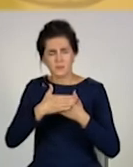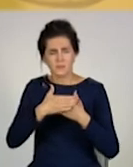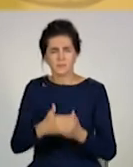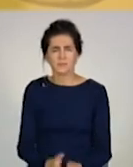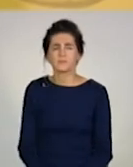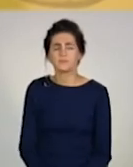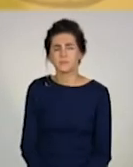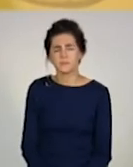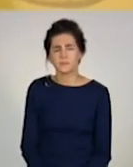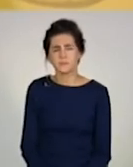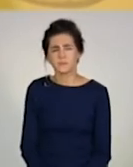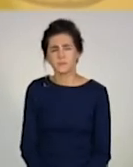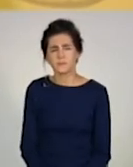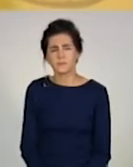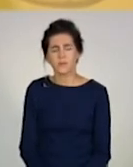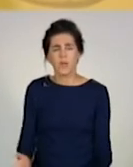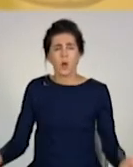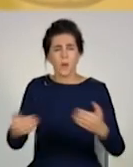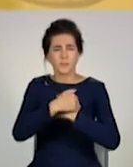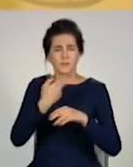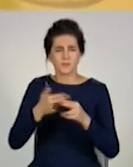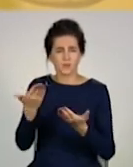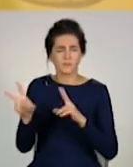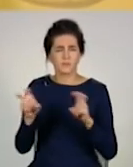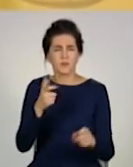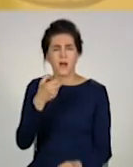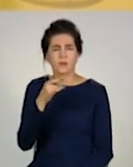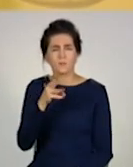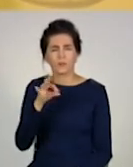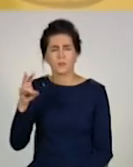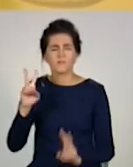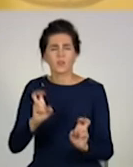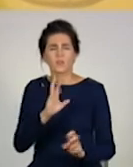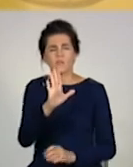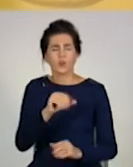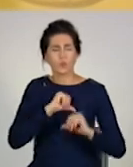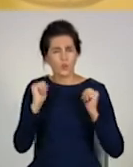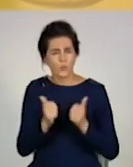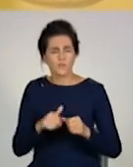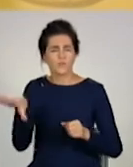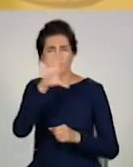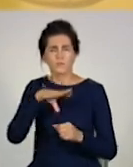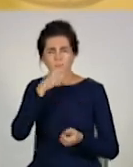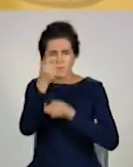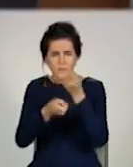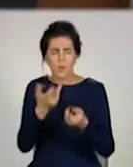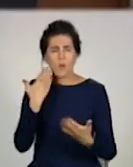да, окситоцин – это гормон, в общем-то, в целом тоже любви. Он вырабатывается, есть много исследований на тему, когда